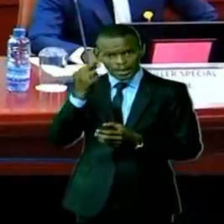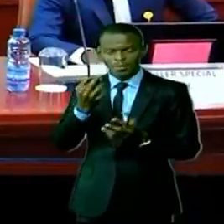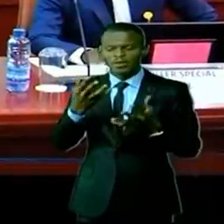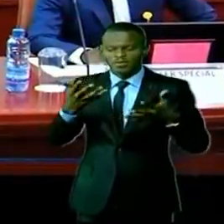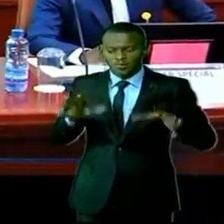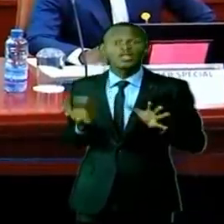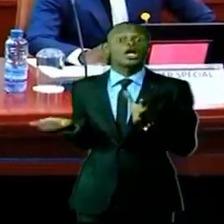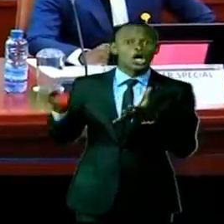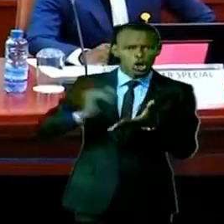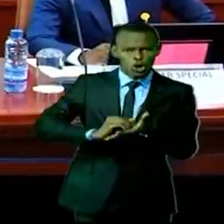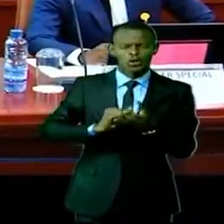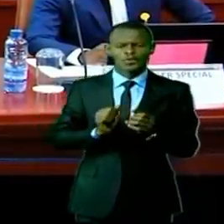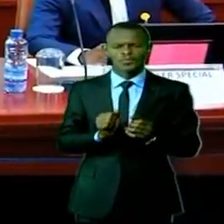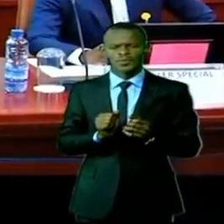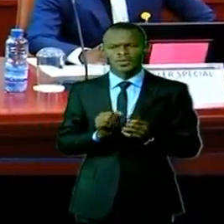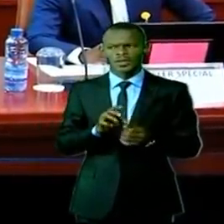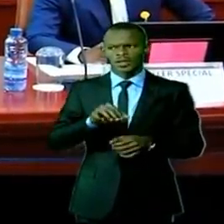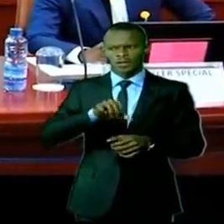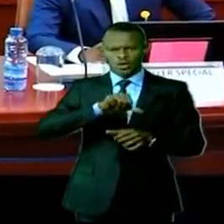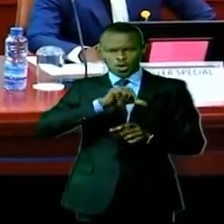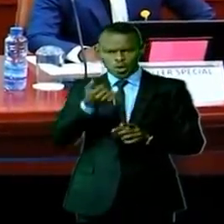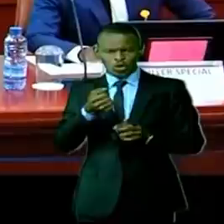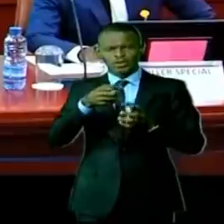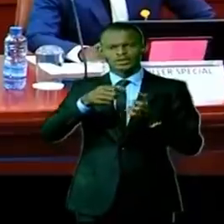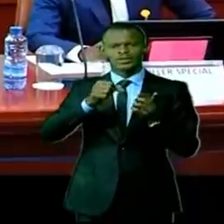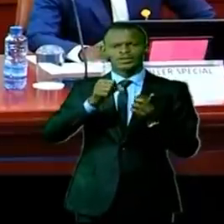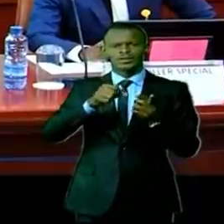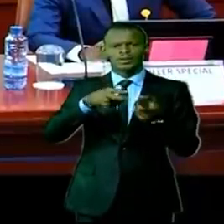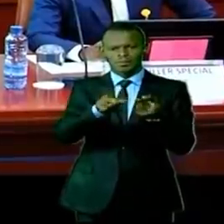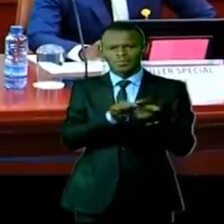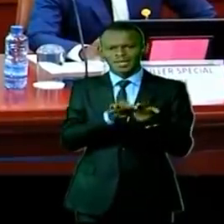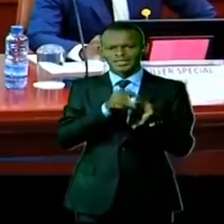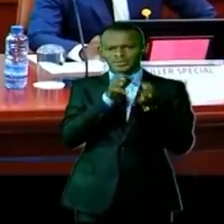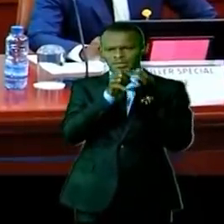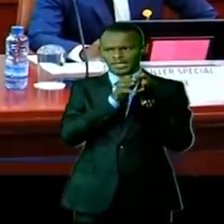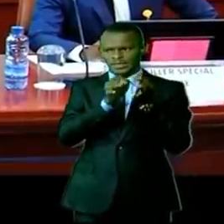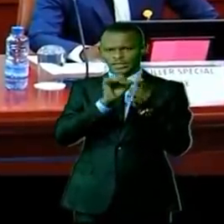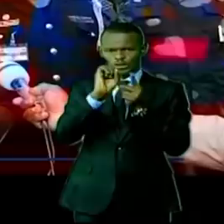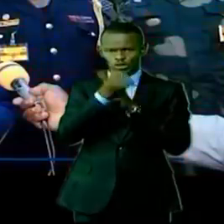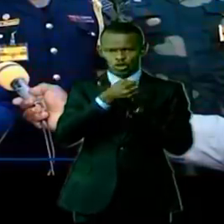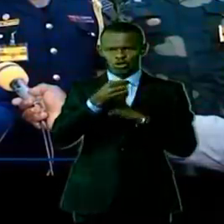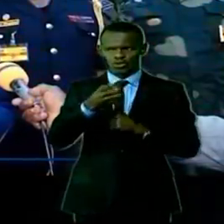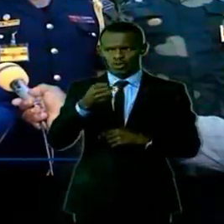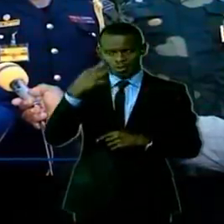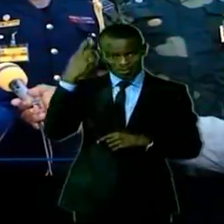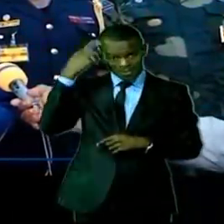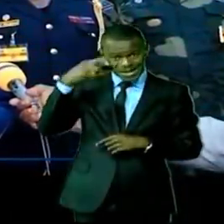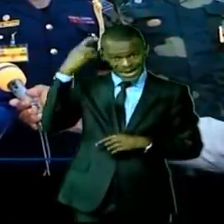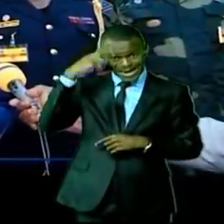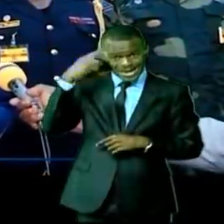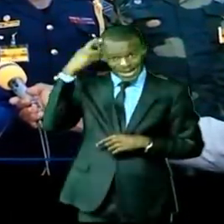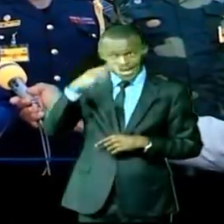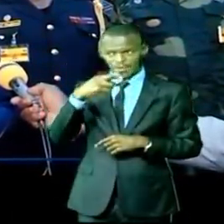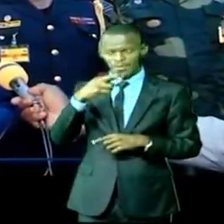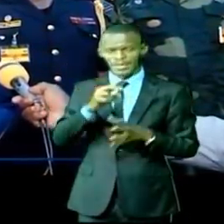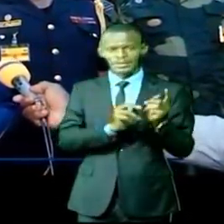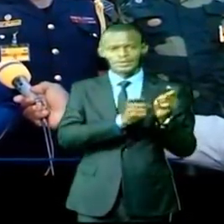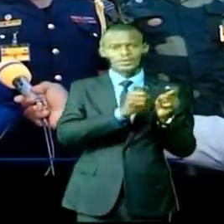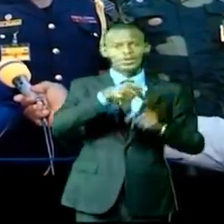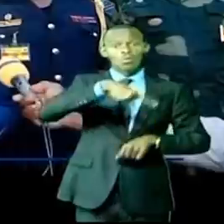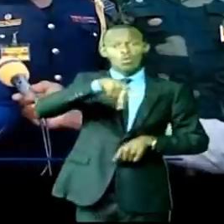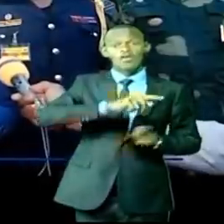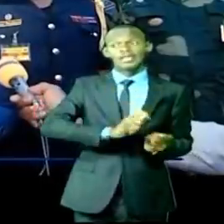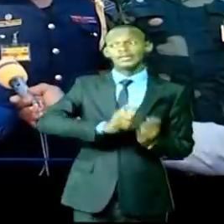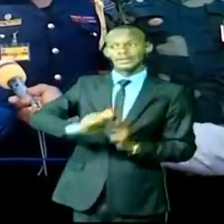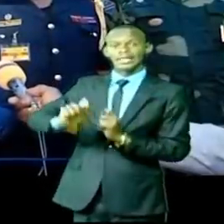Tanganyika. Et enfin, du banditisme et de la criminalité dans les